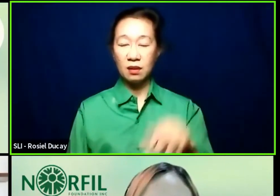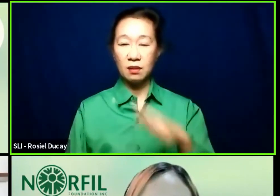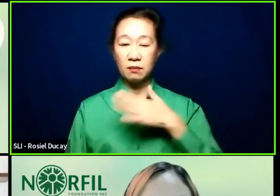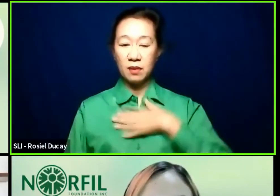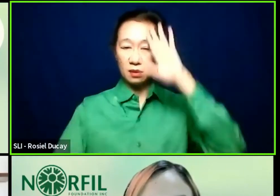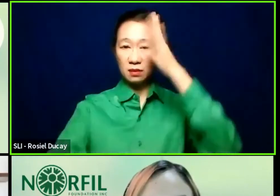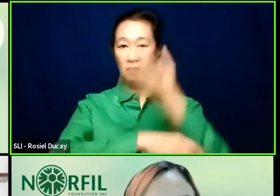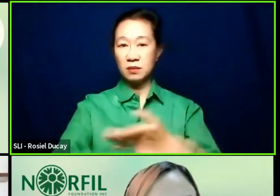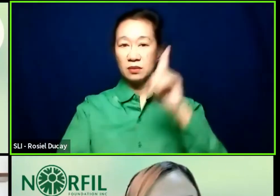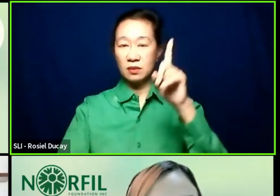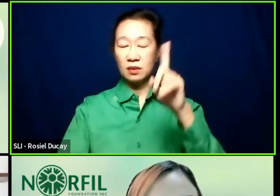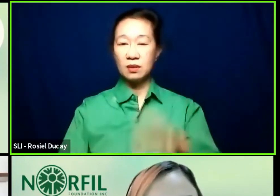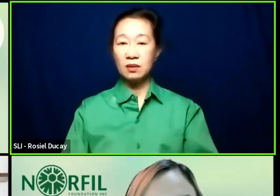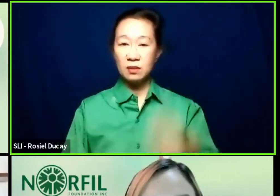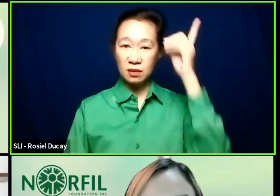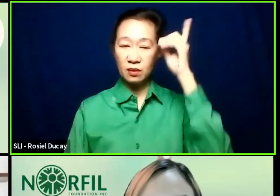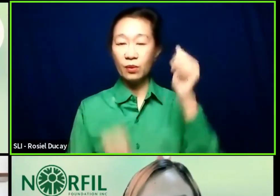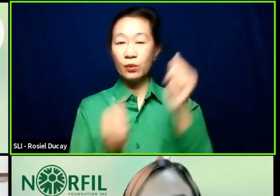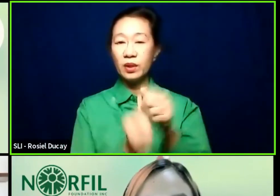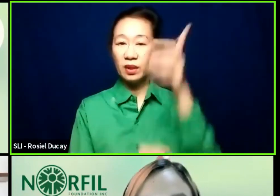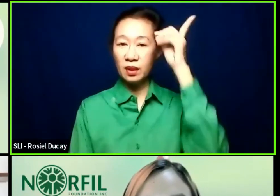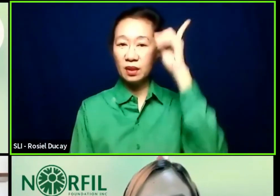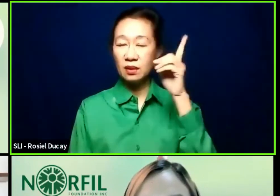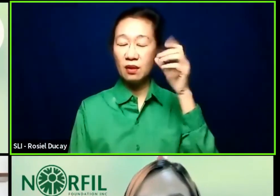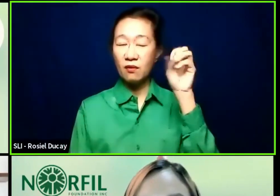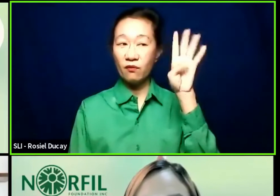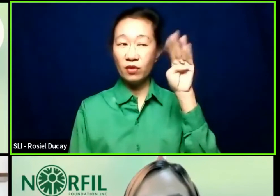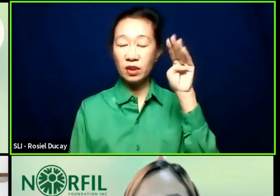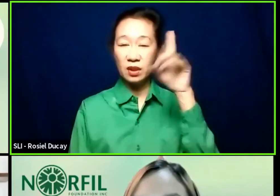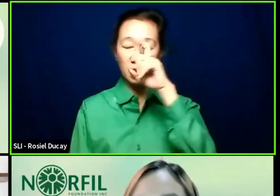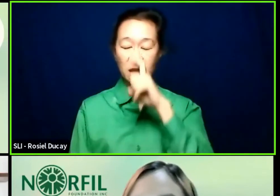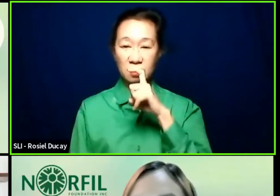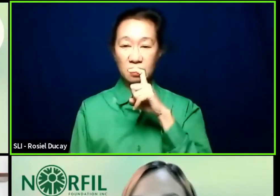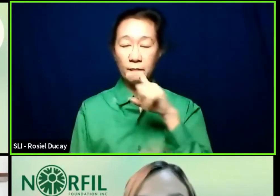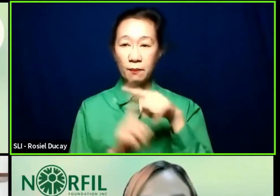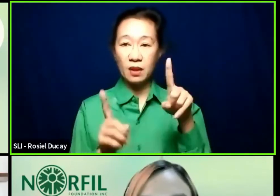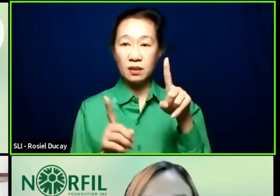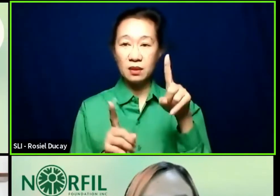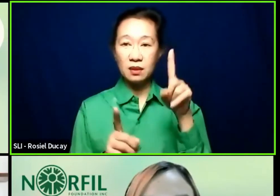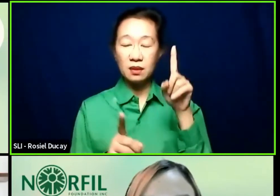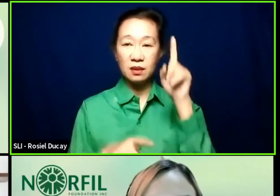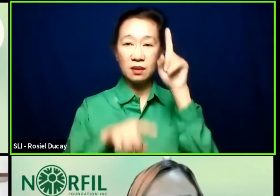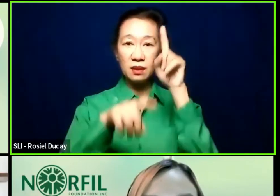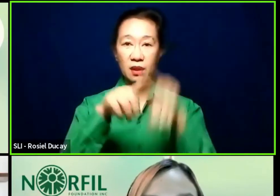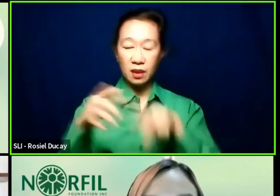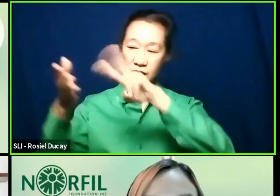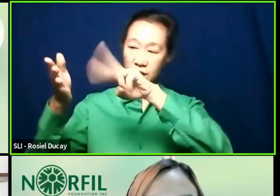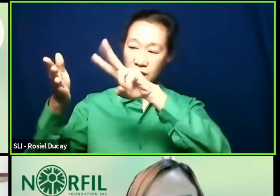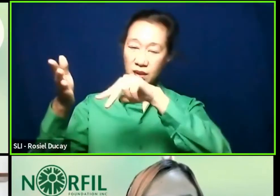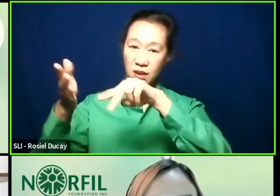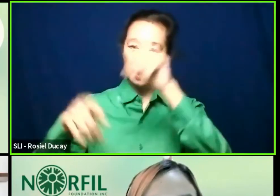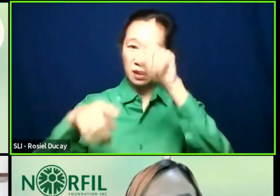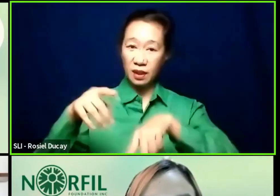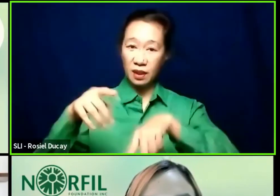ay isang with Down syndrome, 14 years old, pero hindi pa siya nakakabasa at